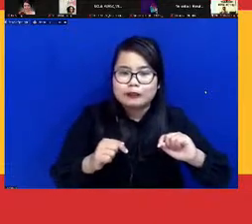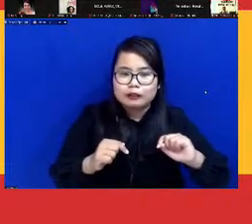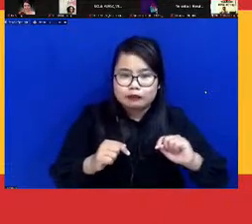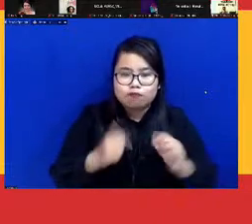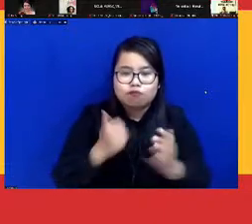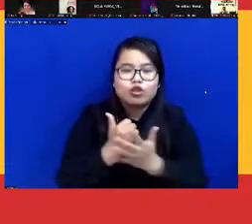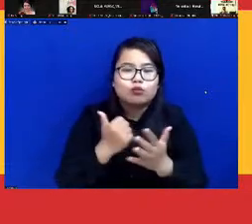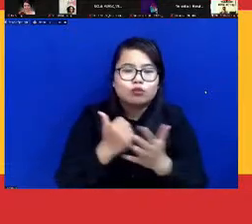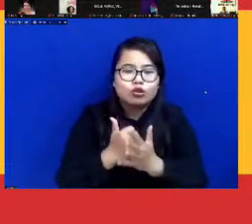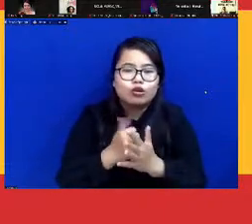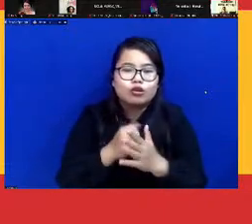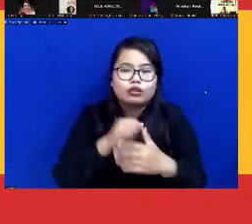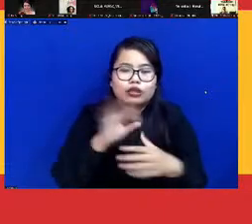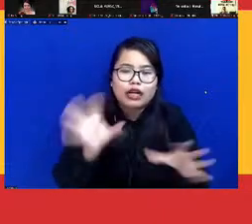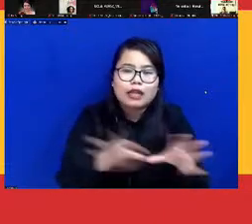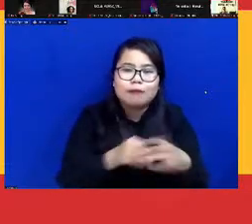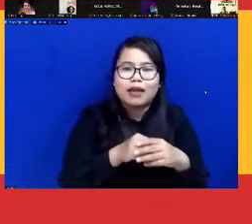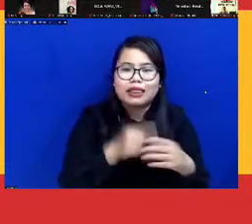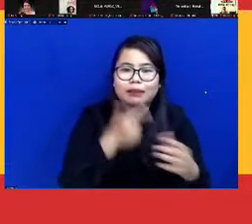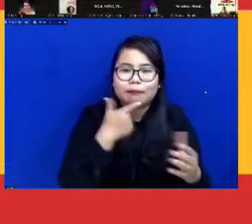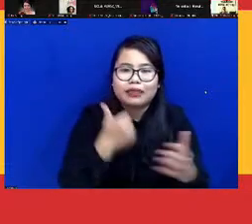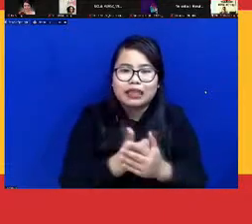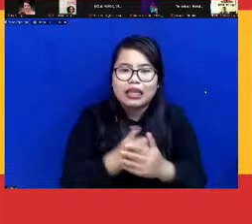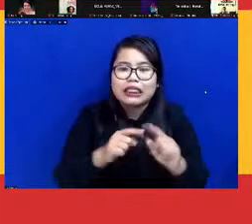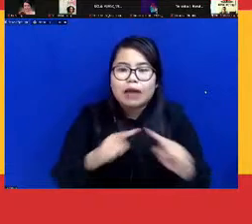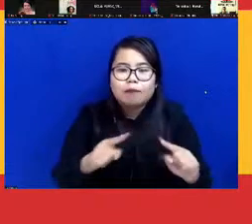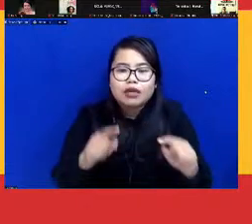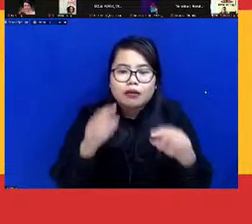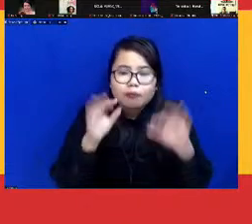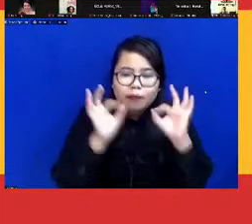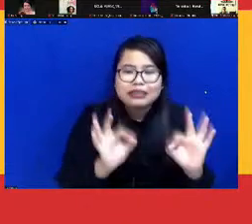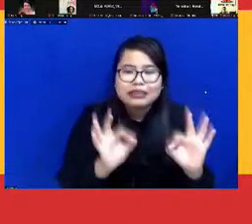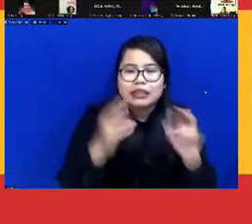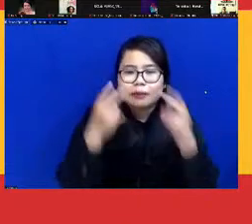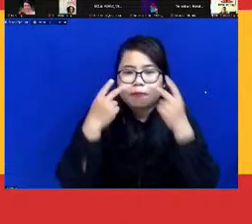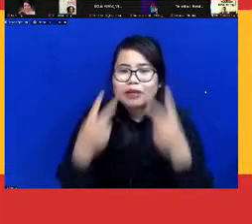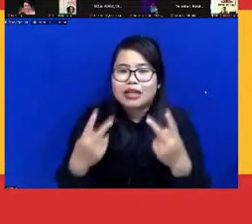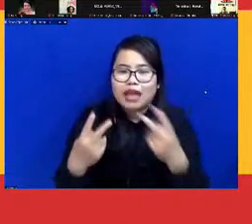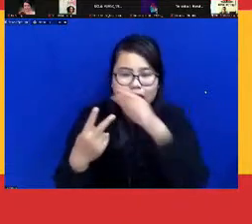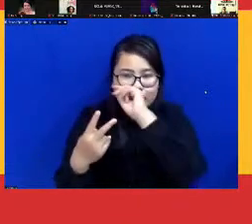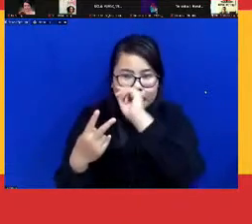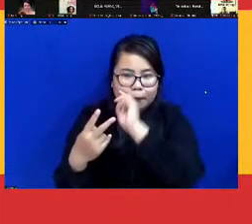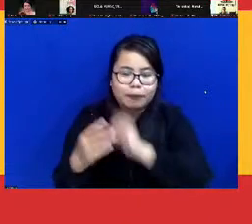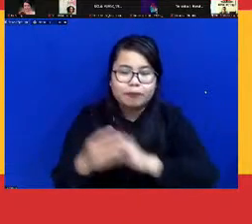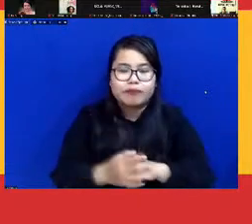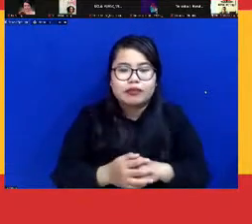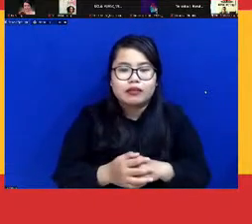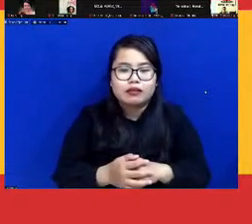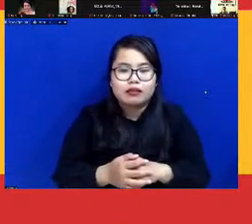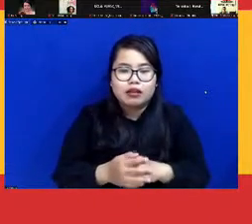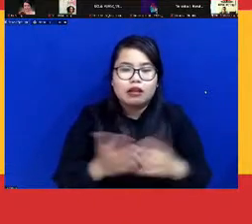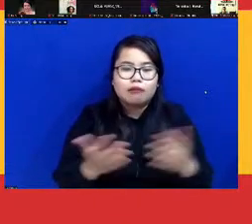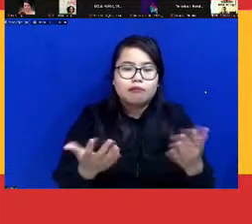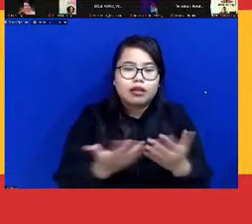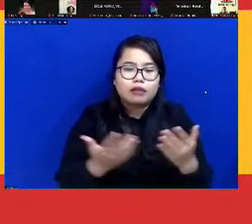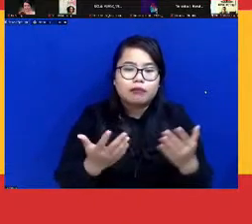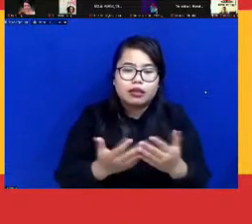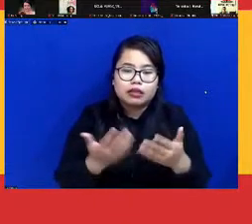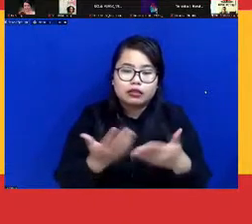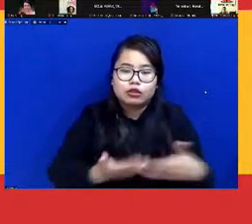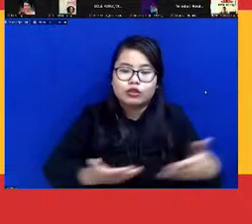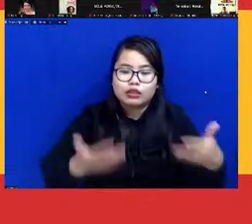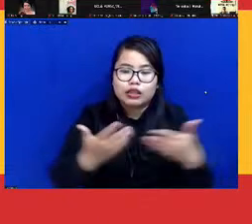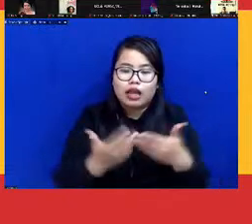sangat berperan penting, tetapi tentu harus melihat juga apa civil society